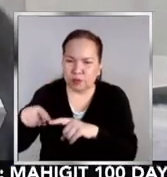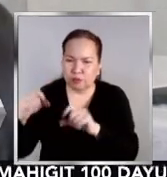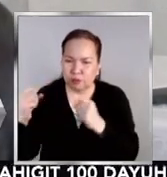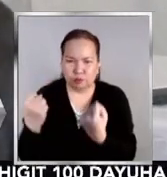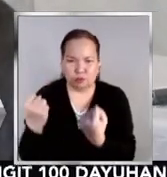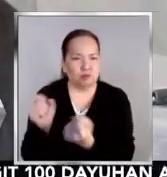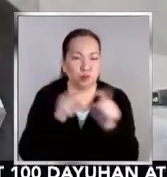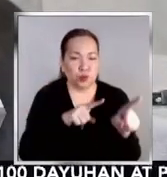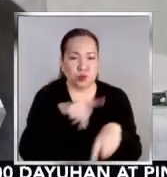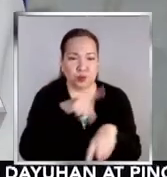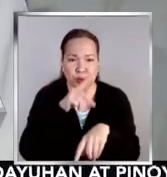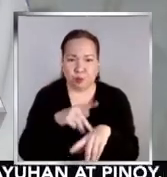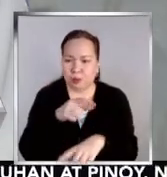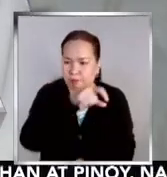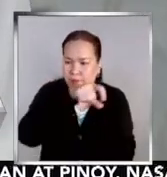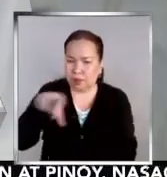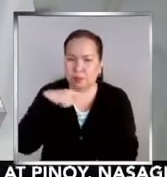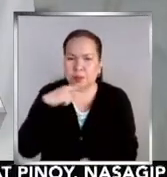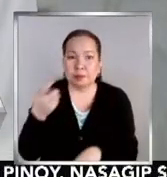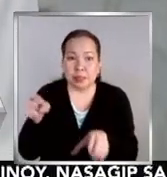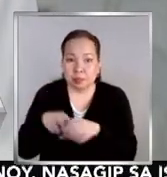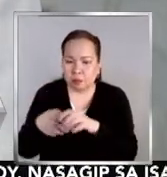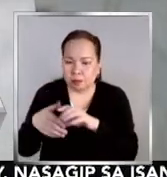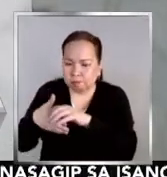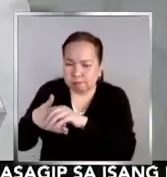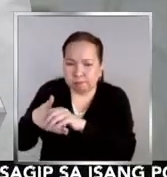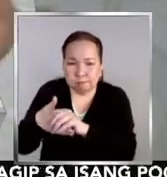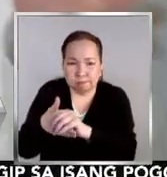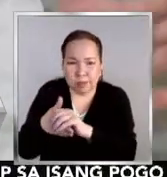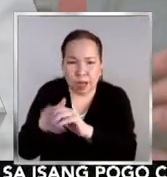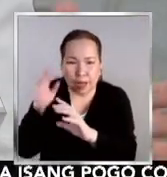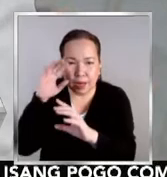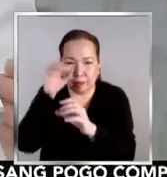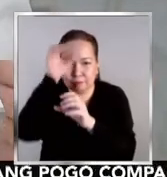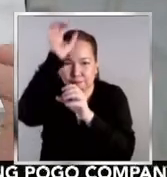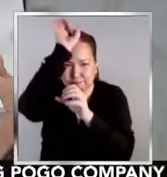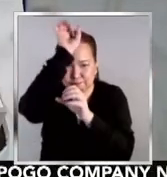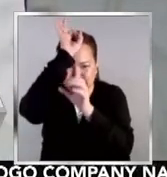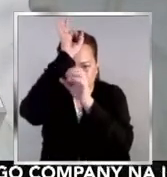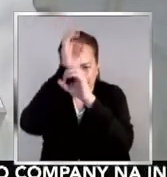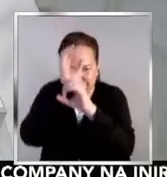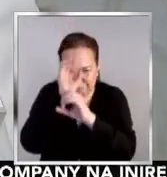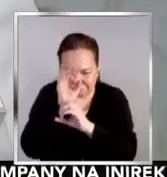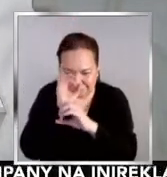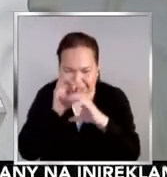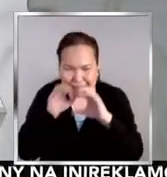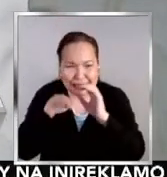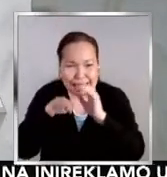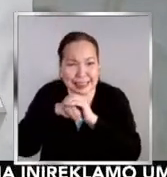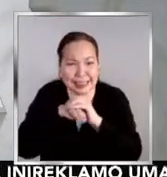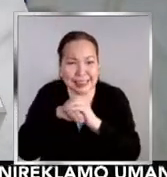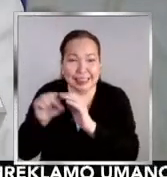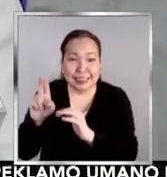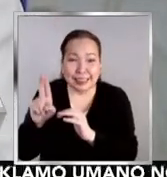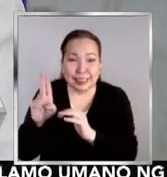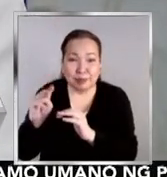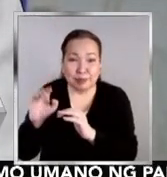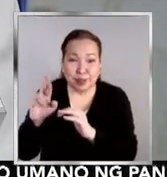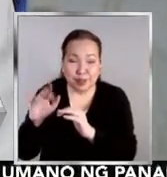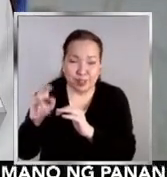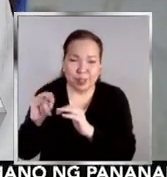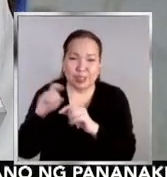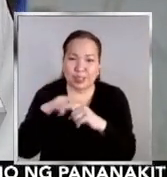isang submarine daw ay kaya magsakay ng nasa 30 naval personnel at naaayon daw sa standards ng NATO o North Atlantic